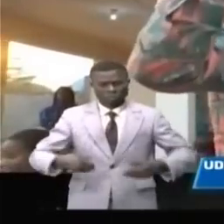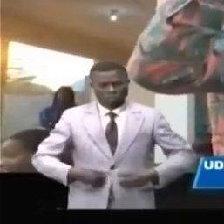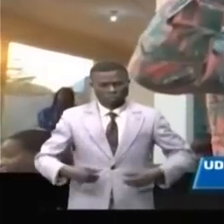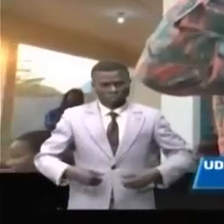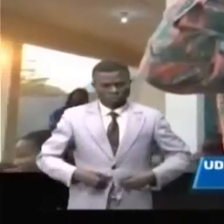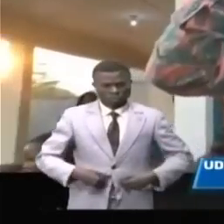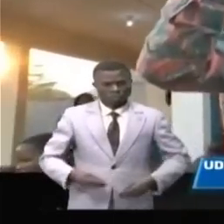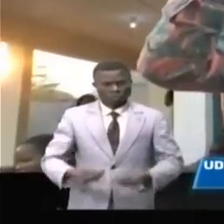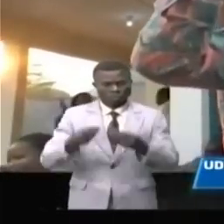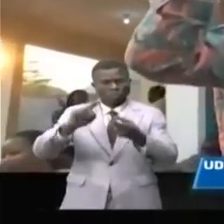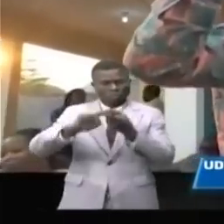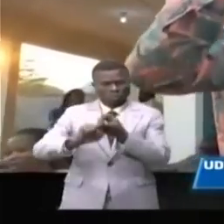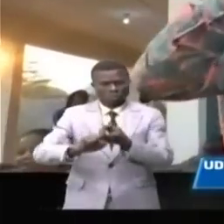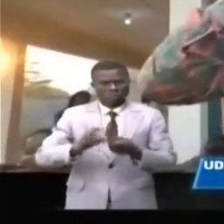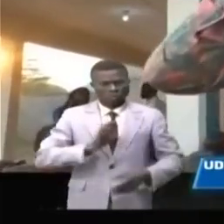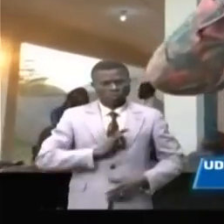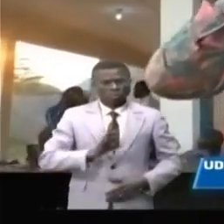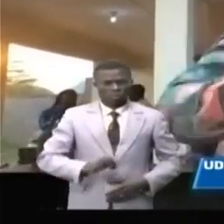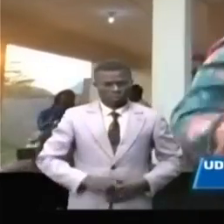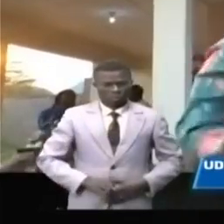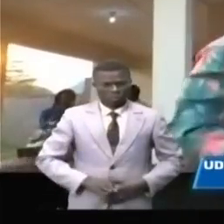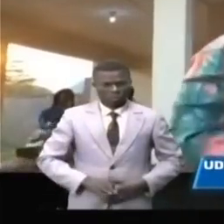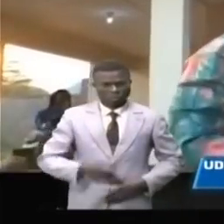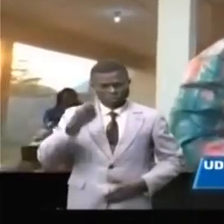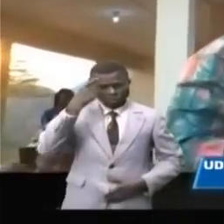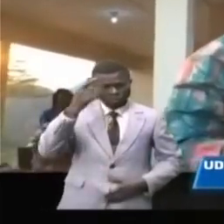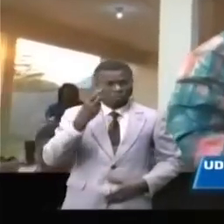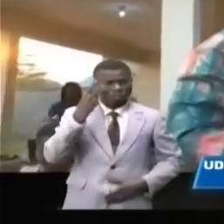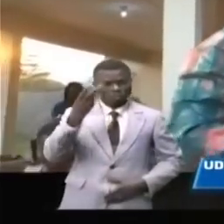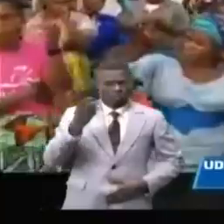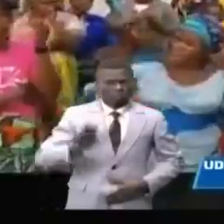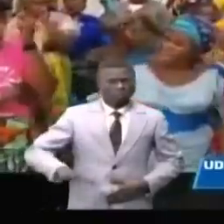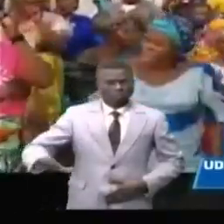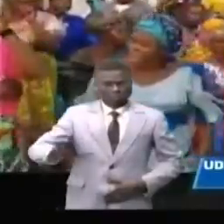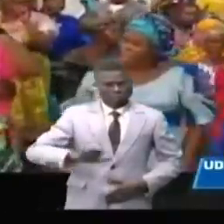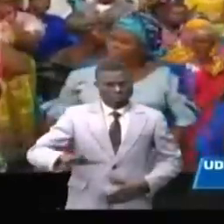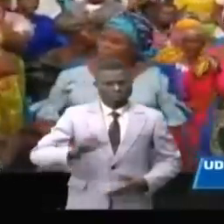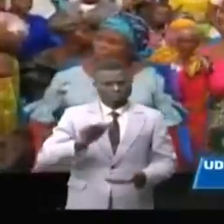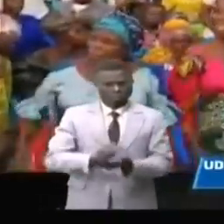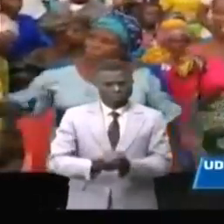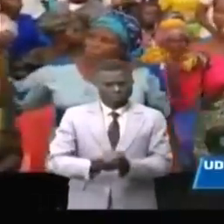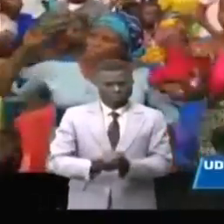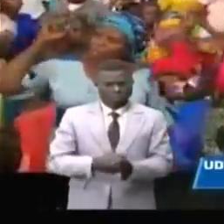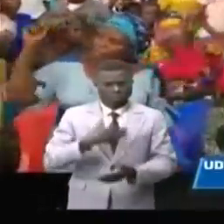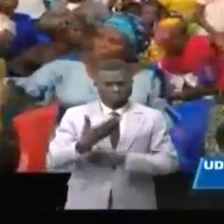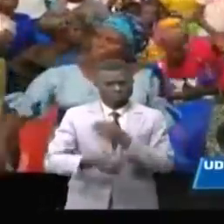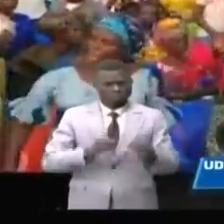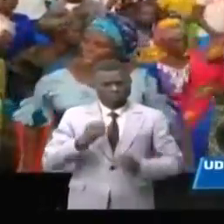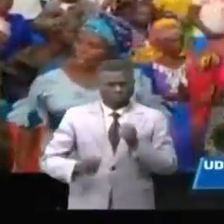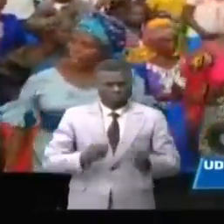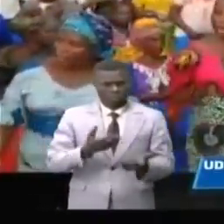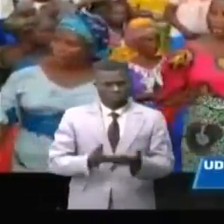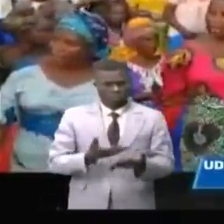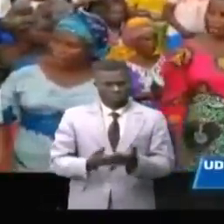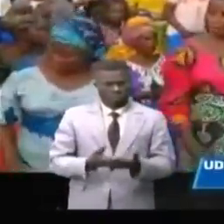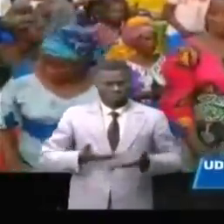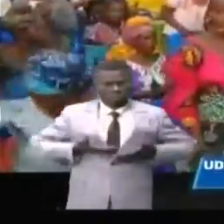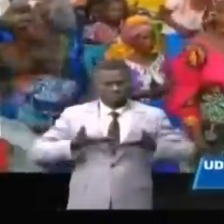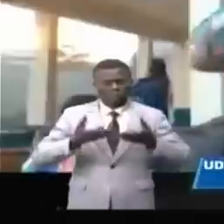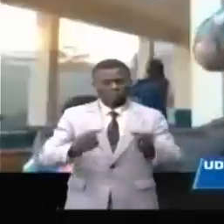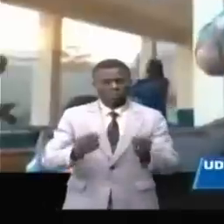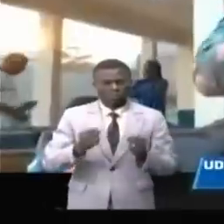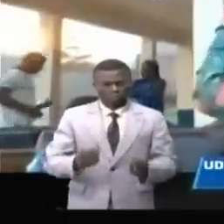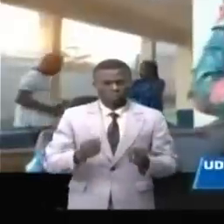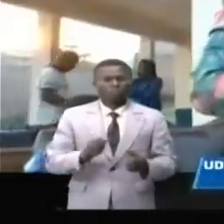leur confiance au chef de l'État, premier visionnaire du pays, en faisant preuve de courage avec persévérance. Si tout